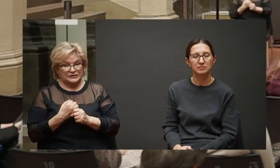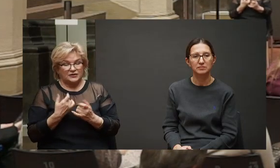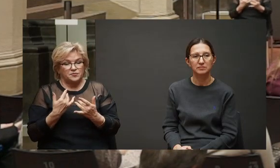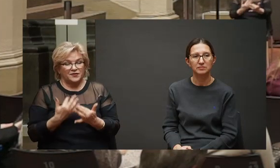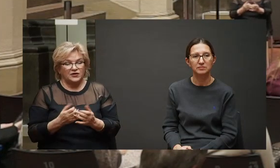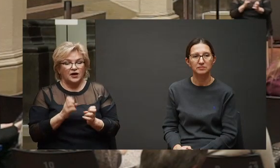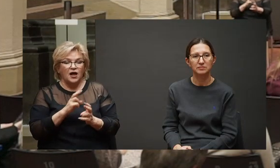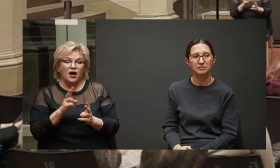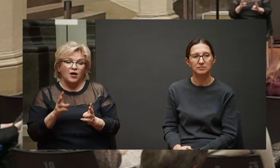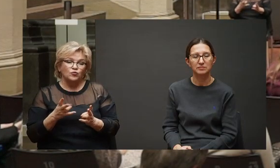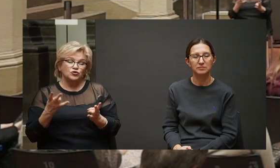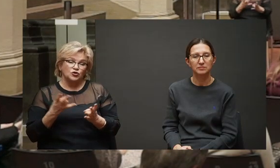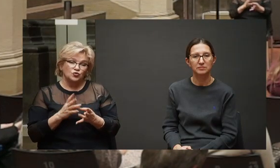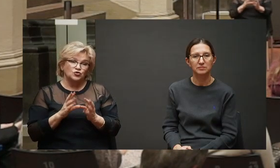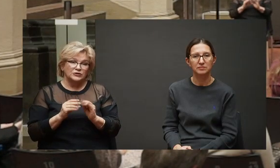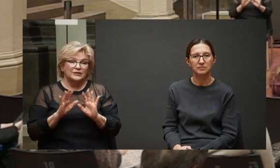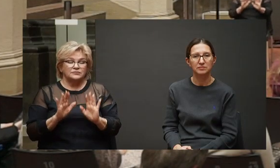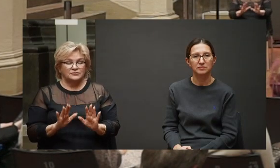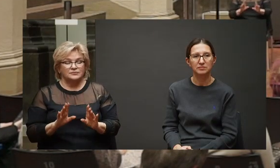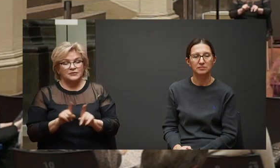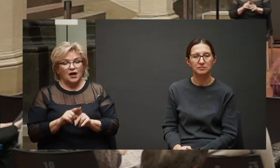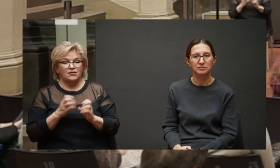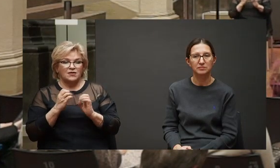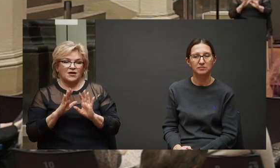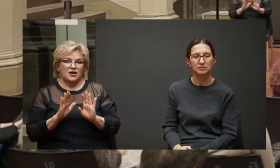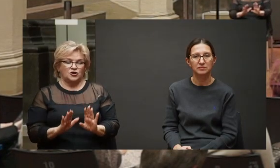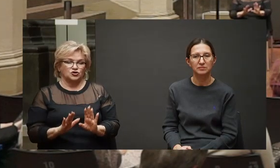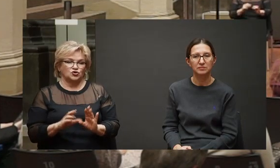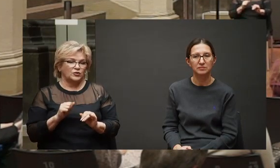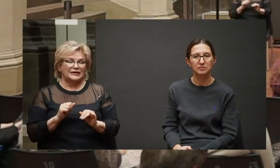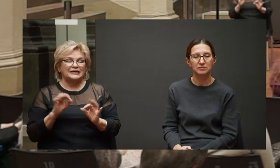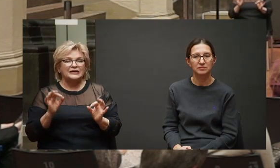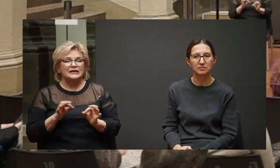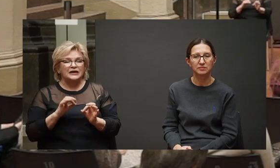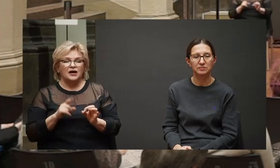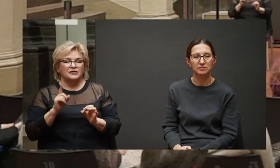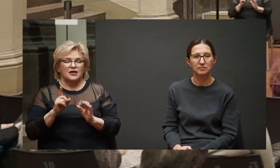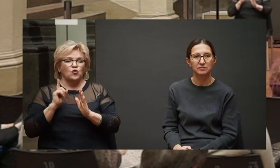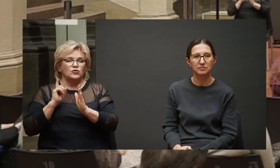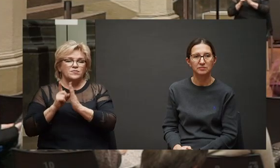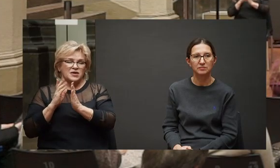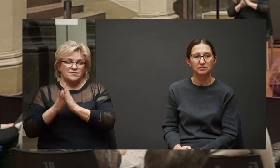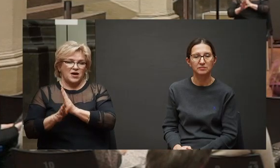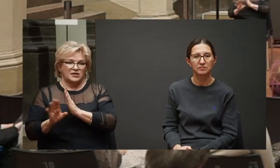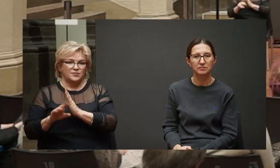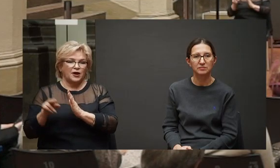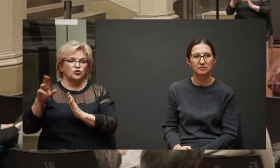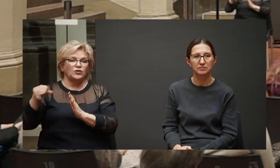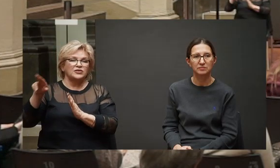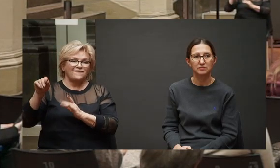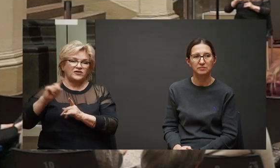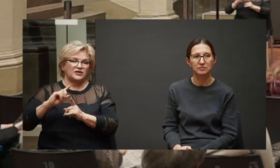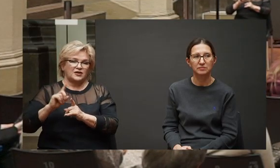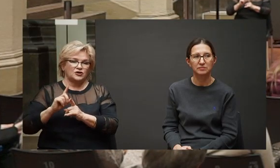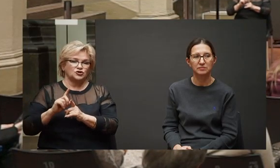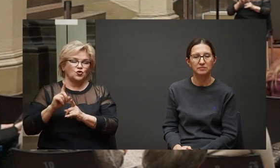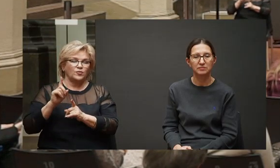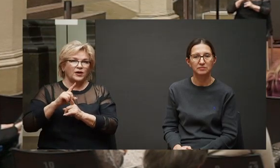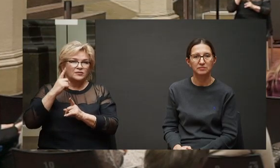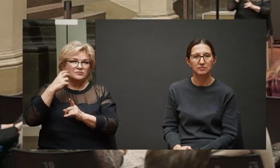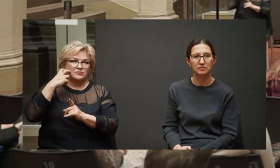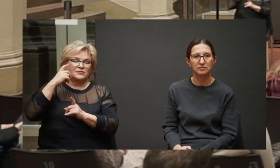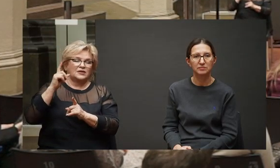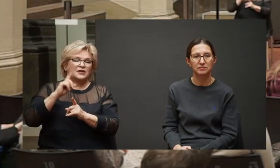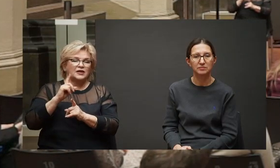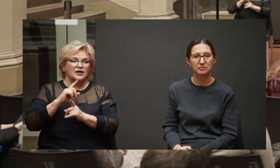привлекательным, а кому-то, ну, в общем, и так хорошо с этим жить. И никогда он не пройдет мимо Давида, чтобы так не отпечаталось что-то и